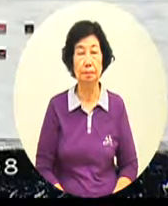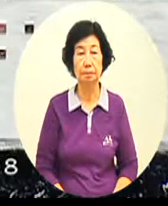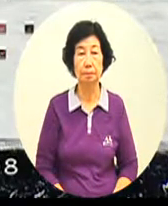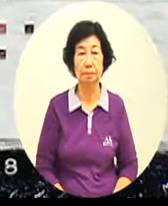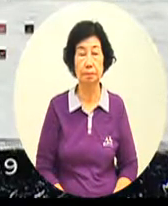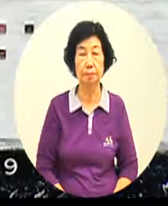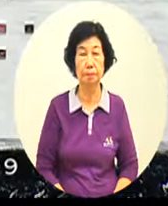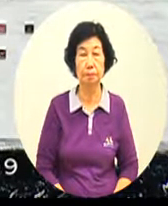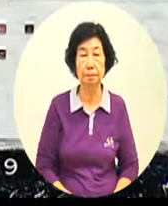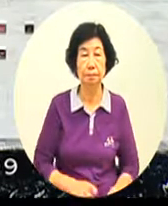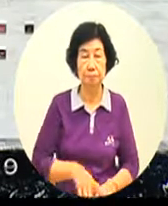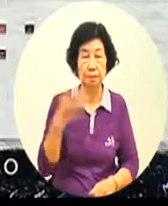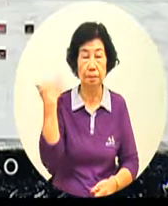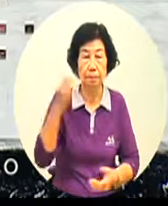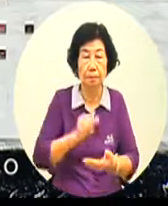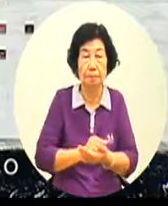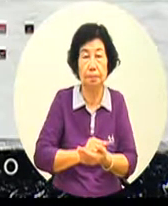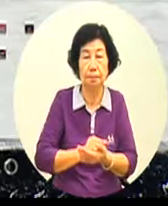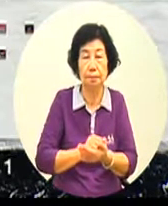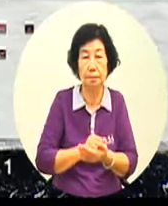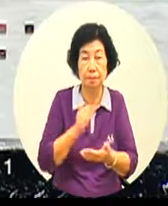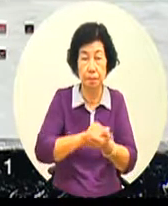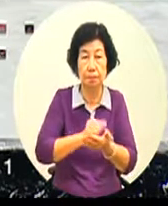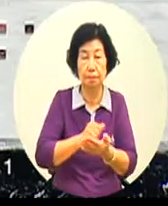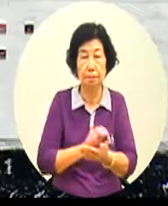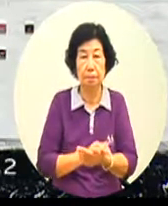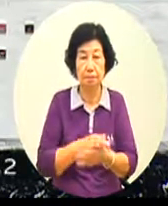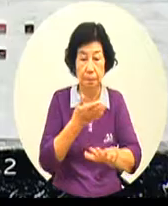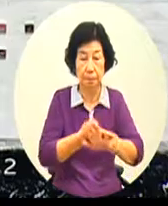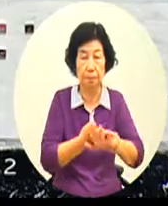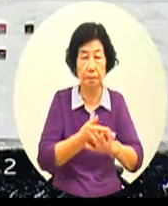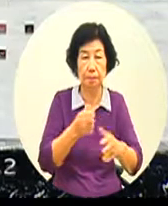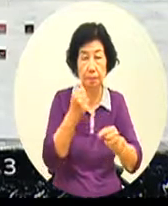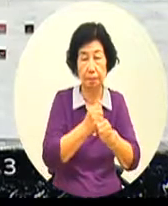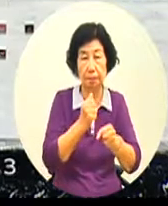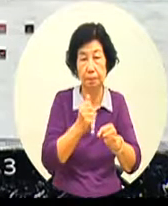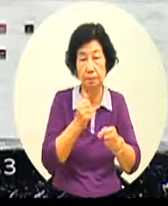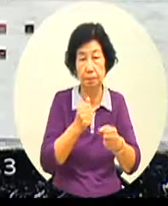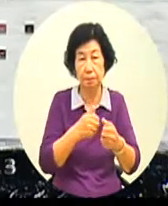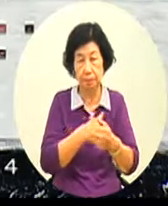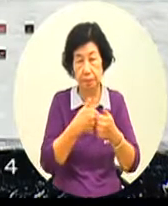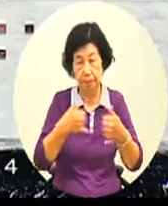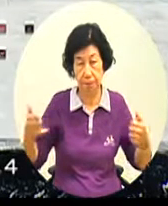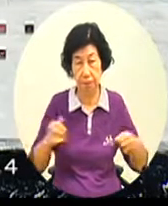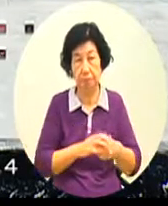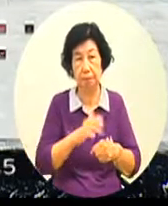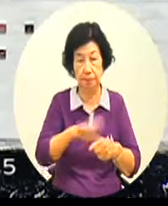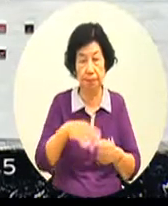好，上一次的会议记录分送于各位议员桌上，请详阅。